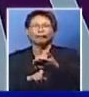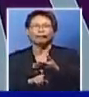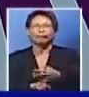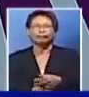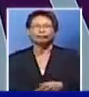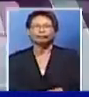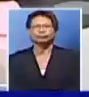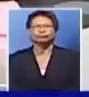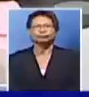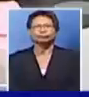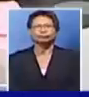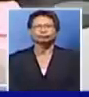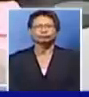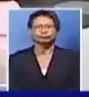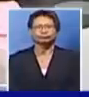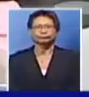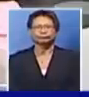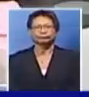perkara.